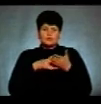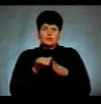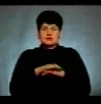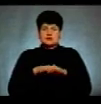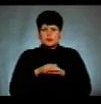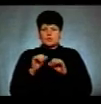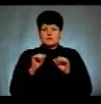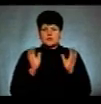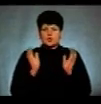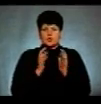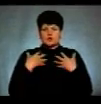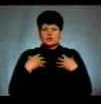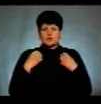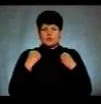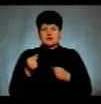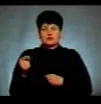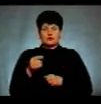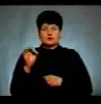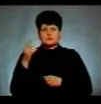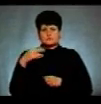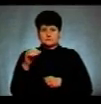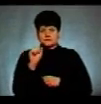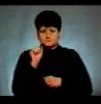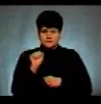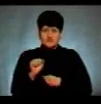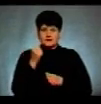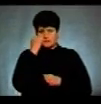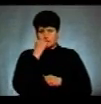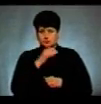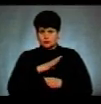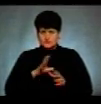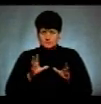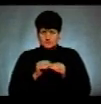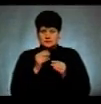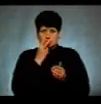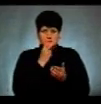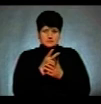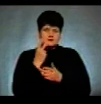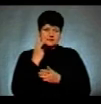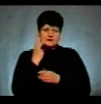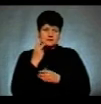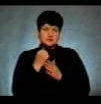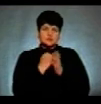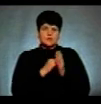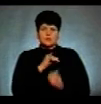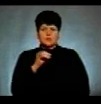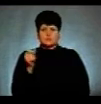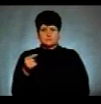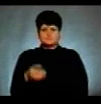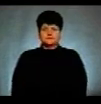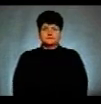населенню управління охорони здоров'я Тернопільської облдержадміністрації. Я вам дякую, що були з нами. Дивіться нас, як завжди, на телеканалі UA Тернопіль.